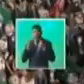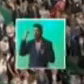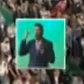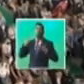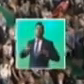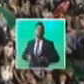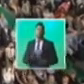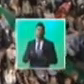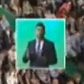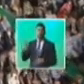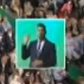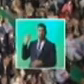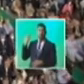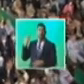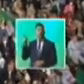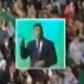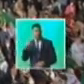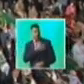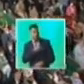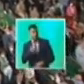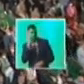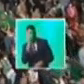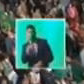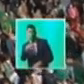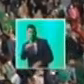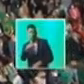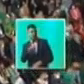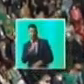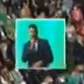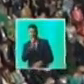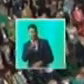σας λέω ότι. Επώς αν θέλει να συρρήξει το πρώτο κόμμα ή το δεύτερο κόμμα, 3 είναι οι μέρες.